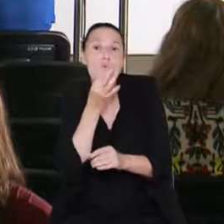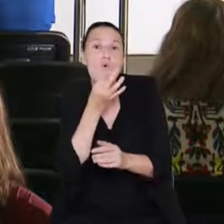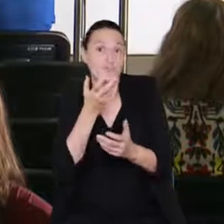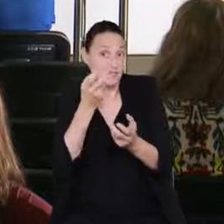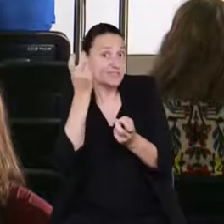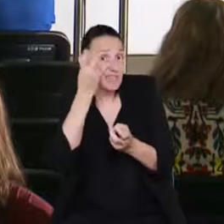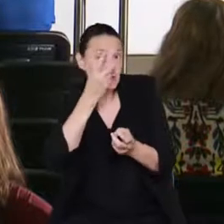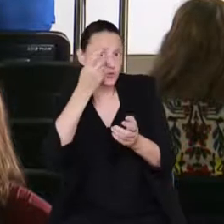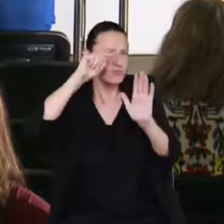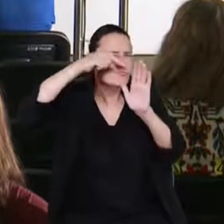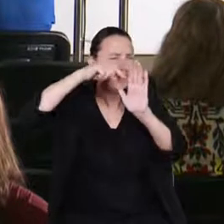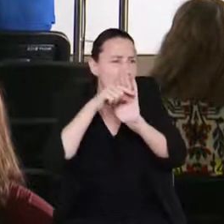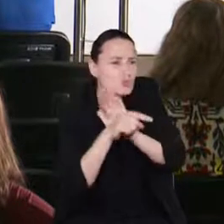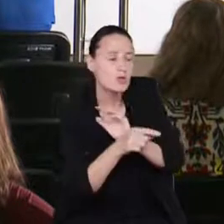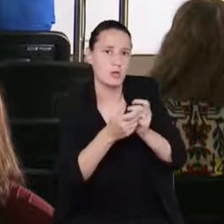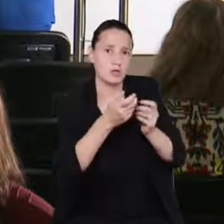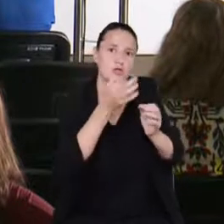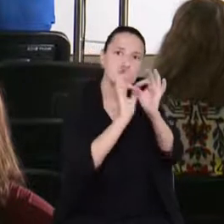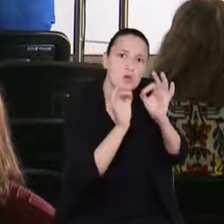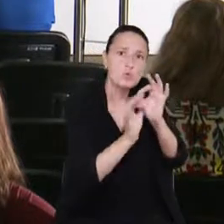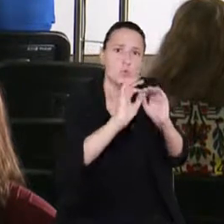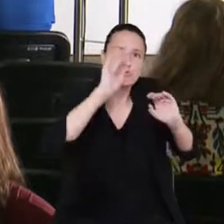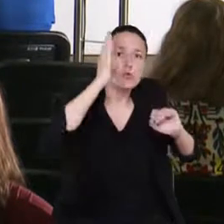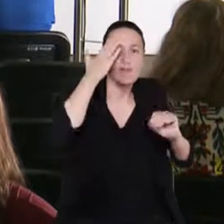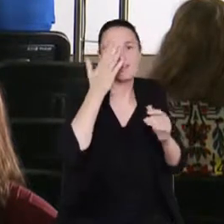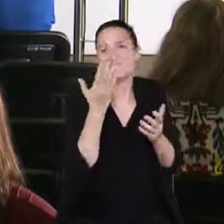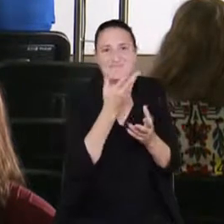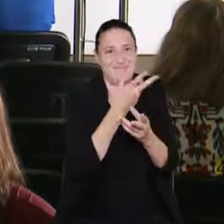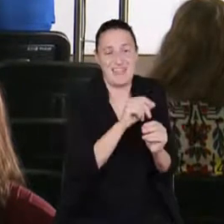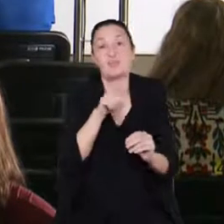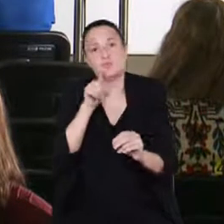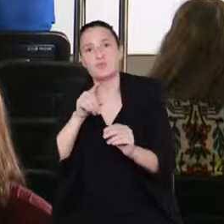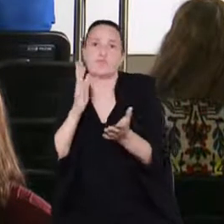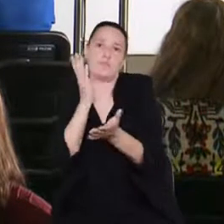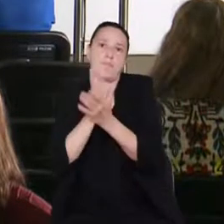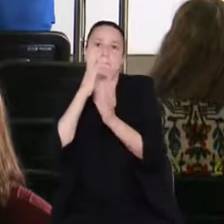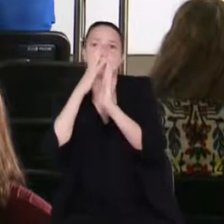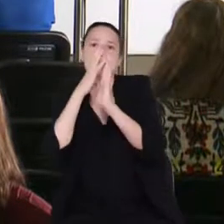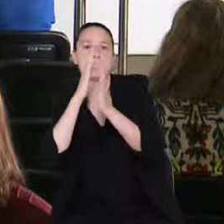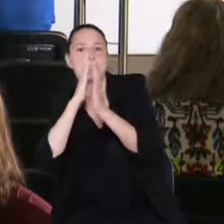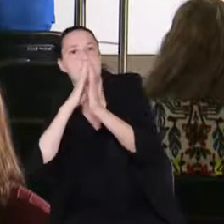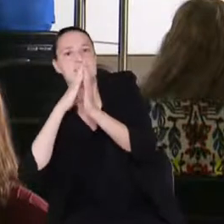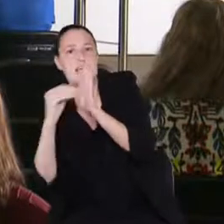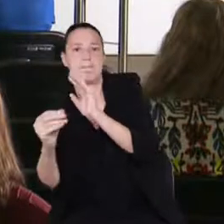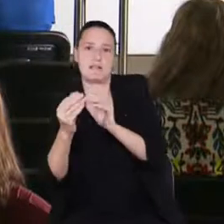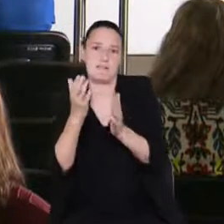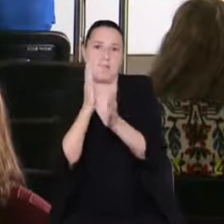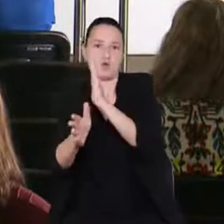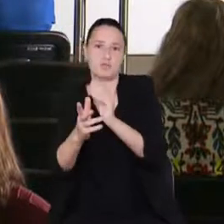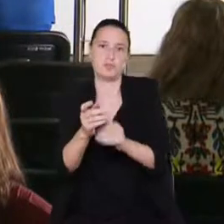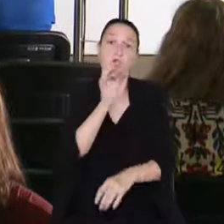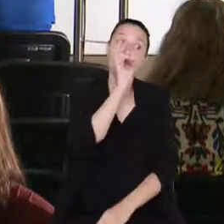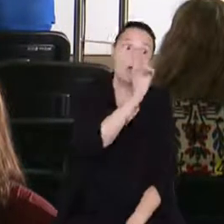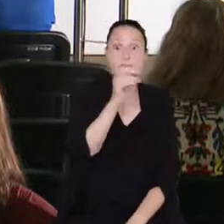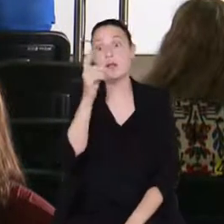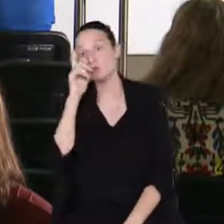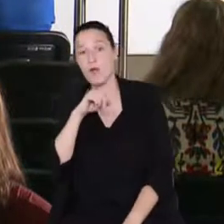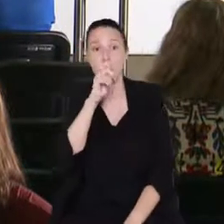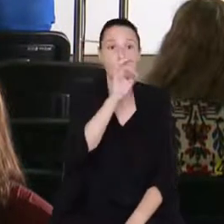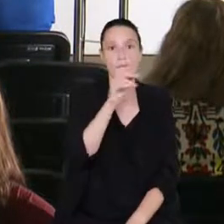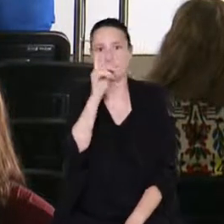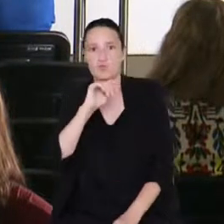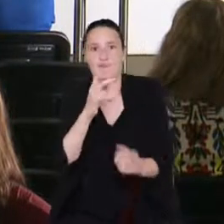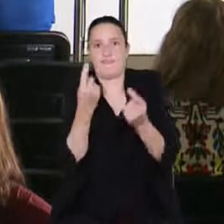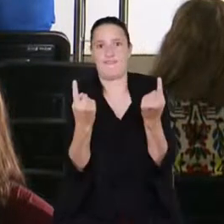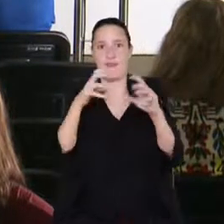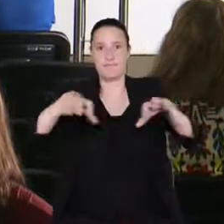wnikaniem w szczegóły, ważeniem racji. Wystarcza im prosty schemat, obowiązkowo oznaczony kryteriami dobro-zło. Całkowicie zmieniona struktura